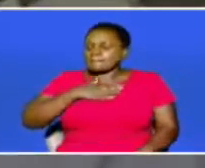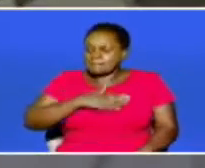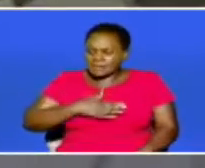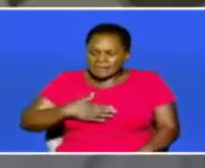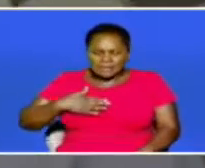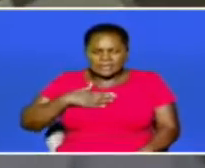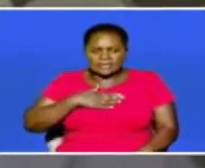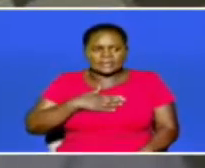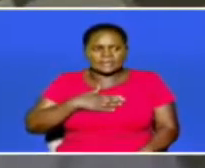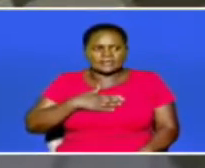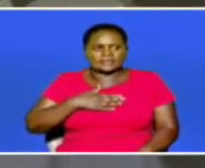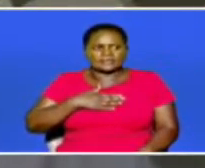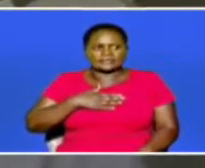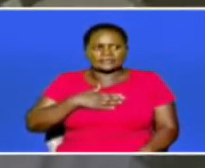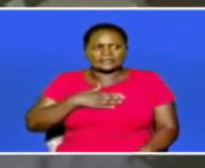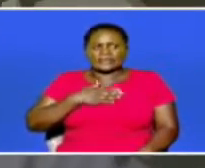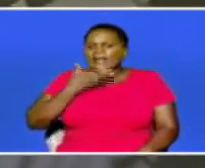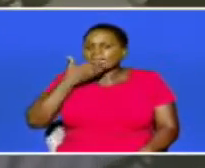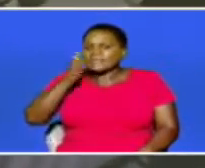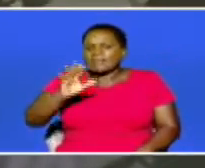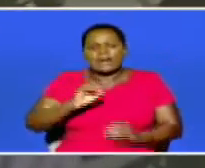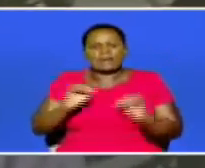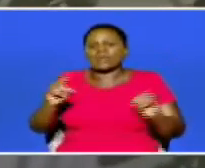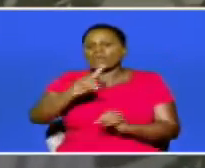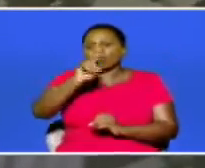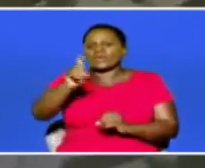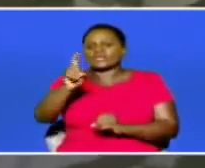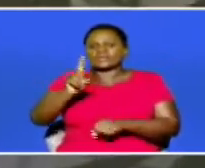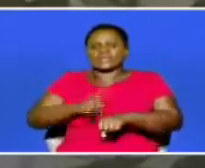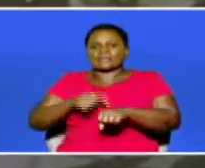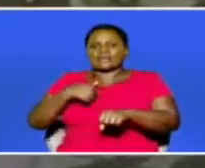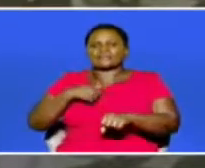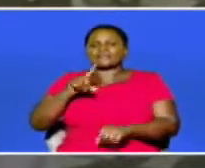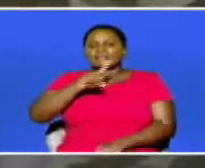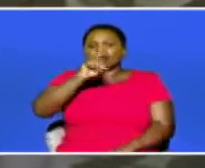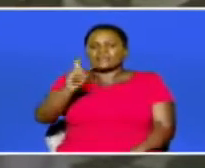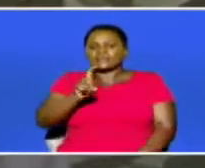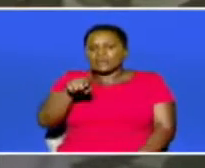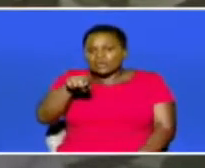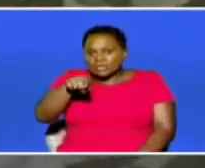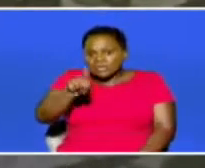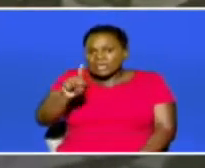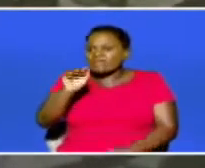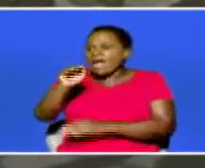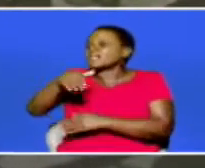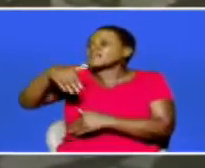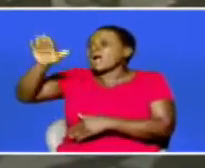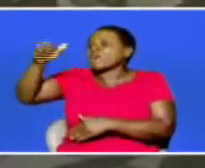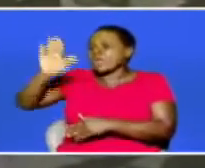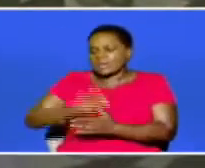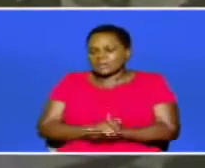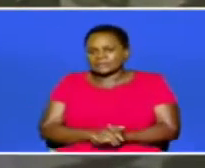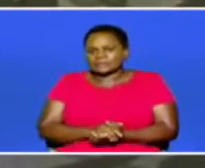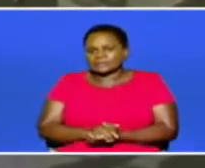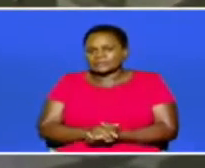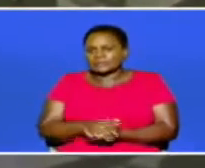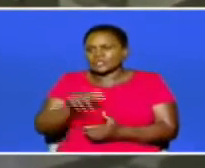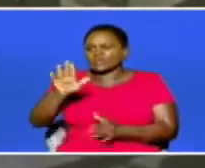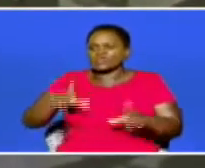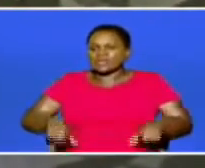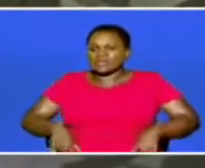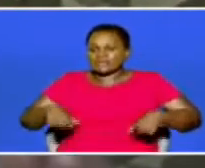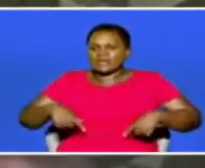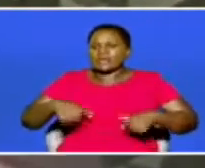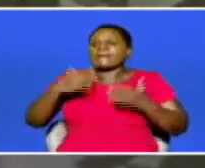Tafadhali. Sina mambo ya kujibu maswali mengi. Maswali haya wewe utauliza huko unakoishi.